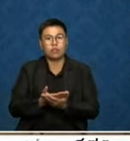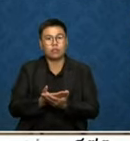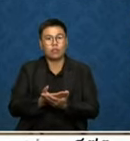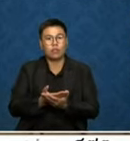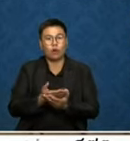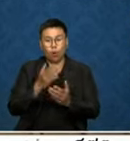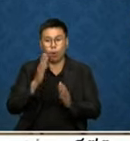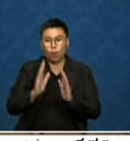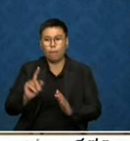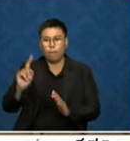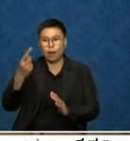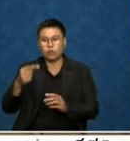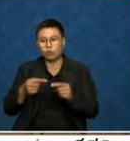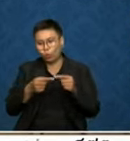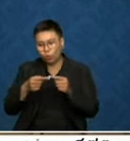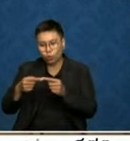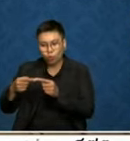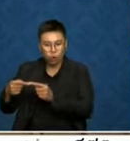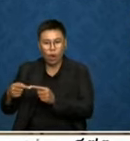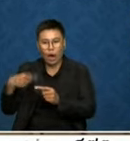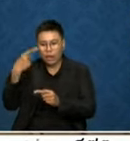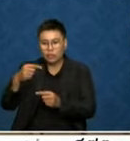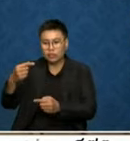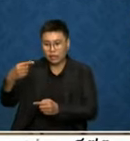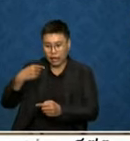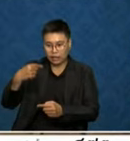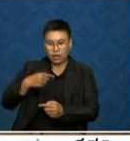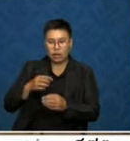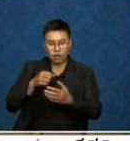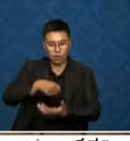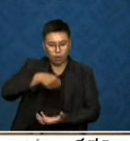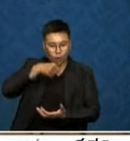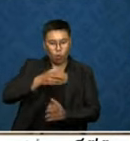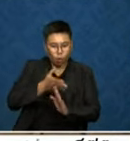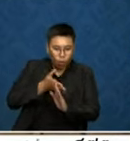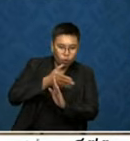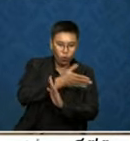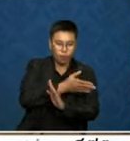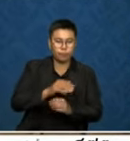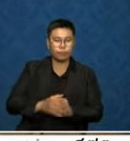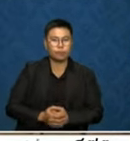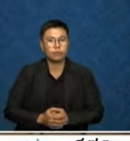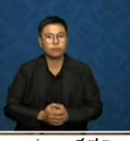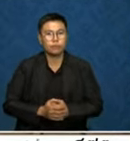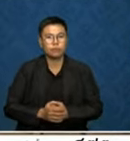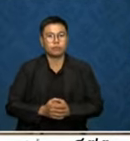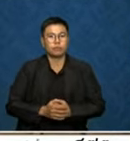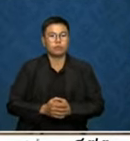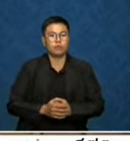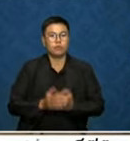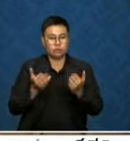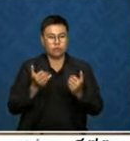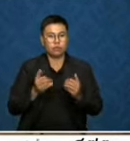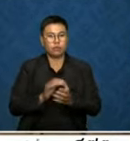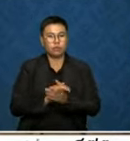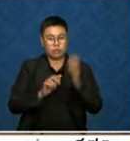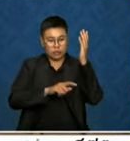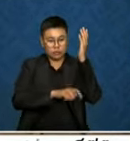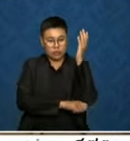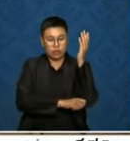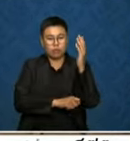มาซื้อกระเป๋าให้กับคนที่ออเดอร์ล่วงหน้าก่อนหน้านั้นอีกทอดหนึ่งนะครับอันนี้สิงคโปร์ถือว่าเข้าข่ายแช